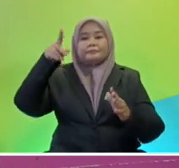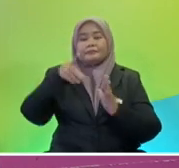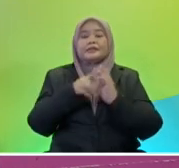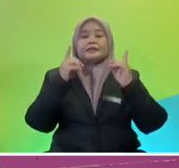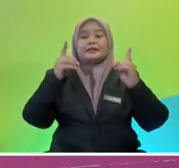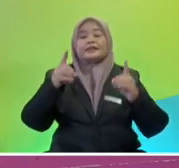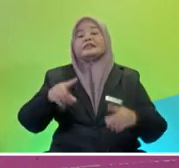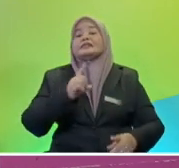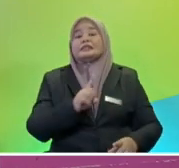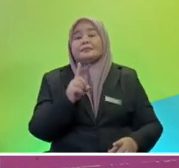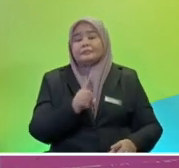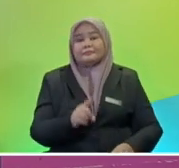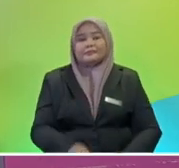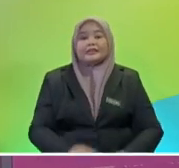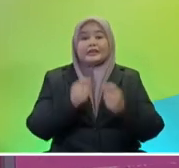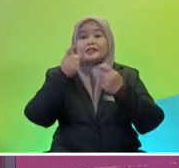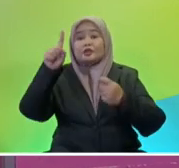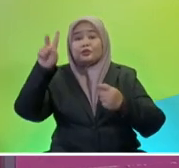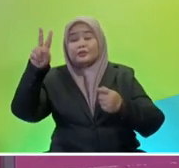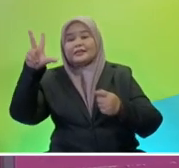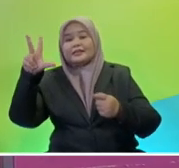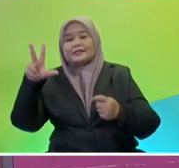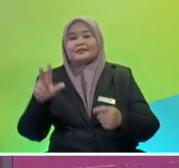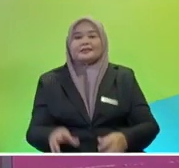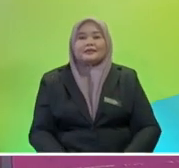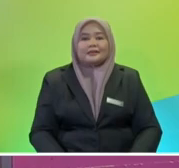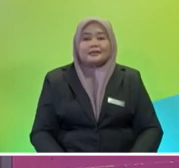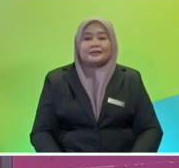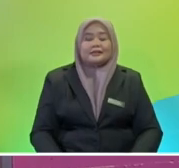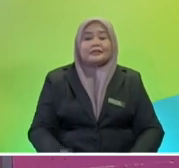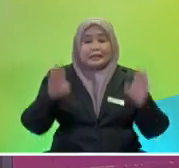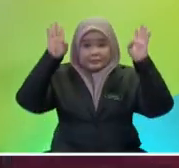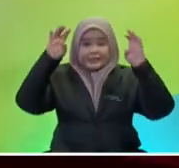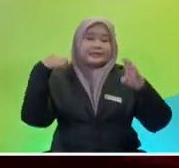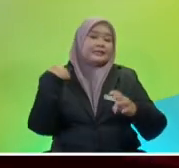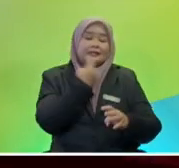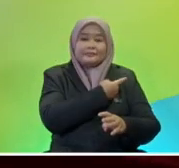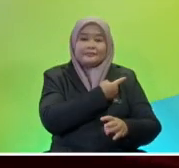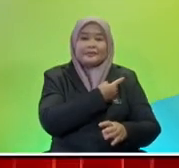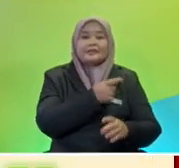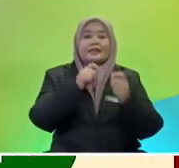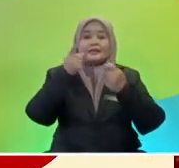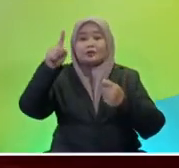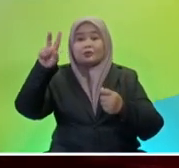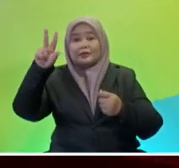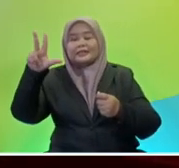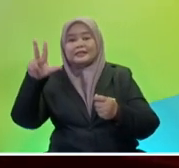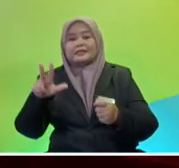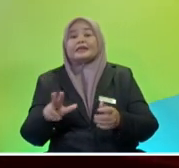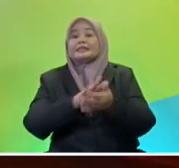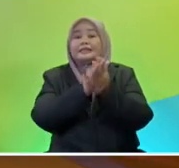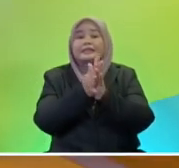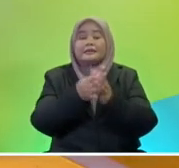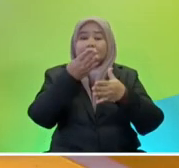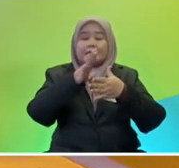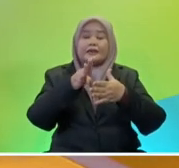2 dan tingkatan 3 ini adalah kita punya mata pelajaran kita ya ketika Islam tingkat 1 2 dan 3 jadi